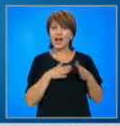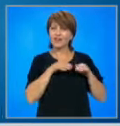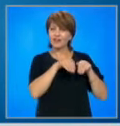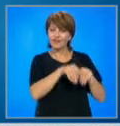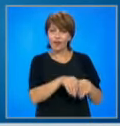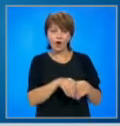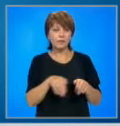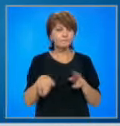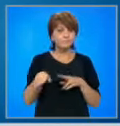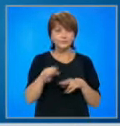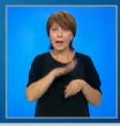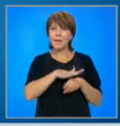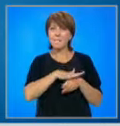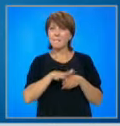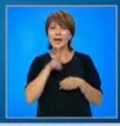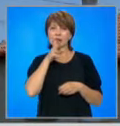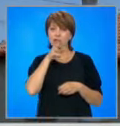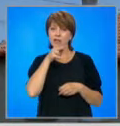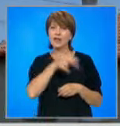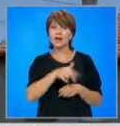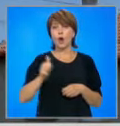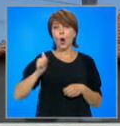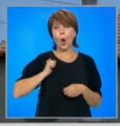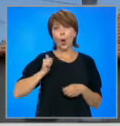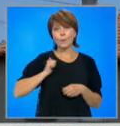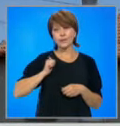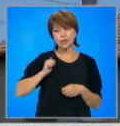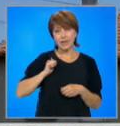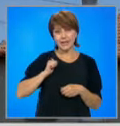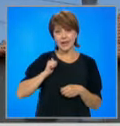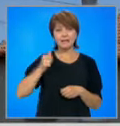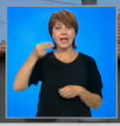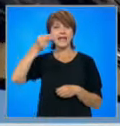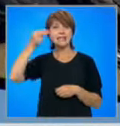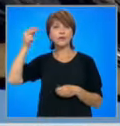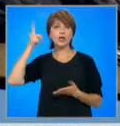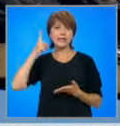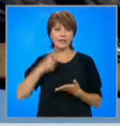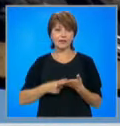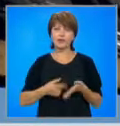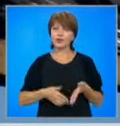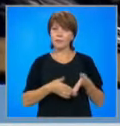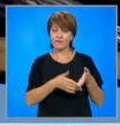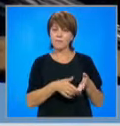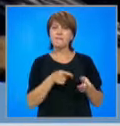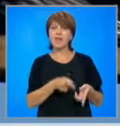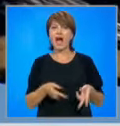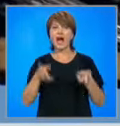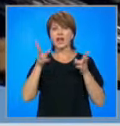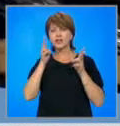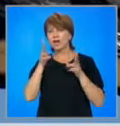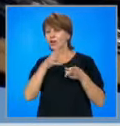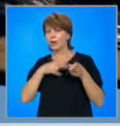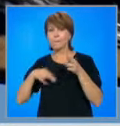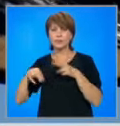търси съдействие. Белият щъркел е приоритетен за опазване вид, защитен у нас и институциите са длъжни да помогнат. Гергана решава първо да